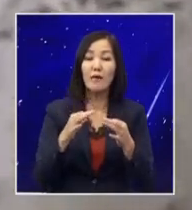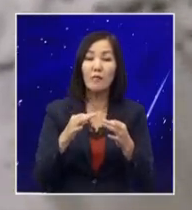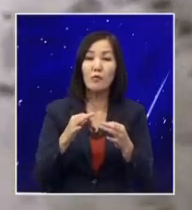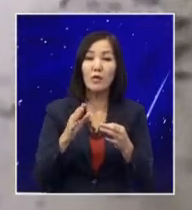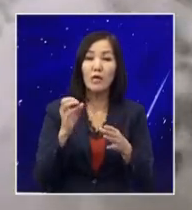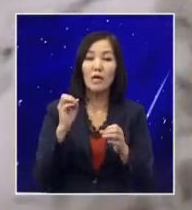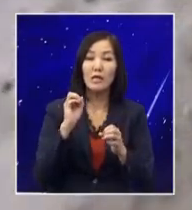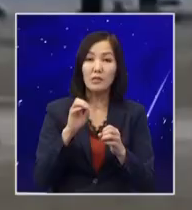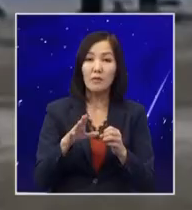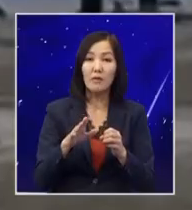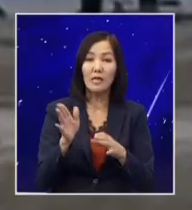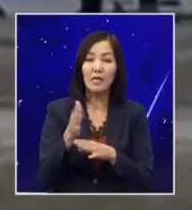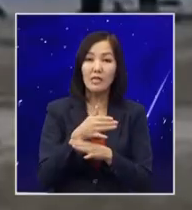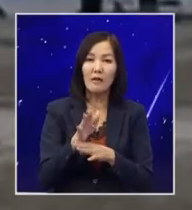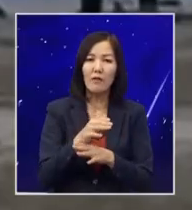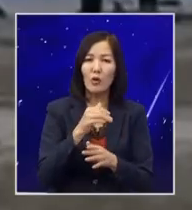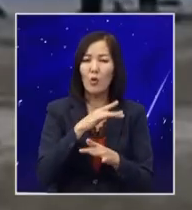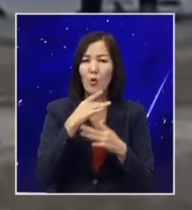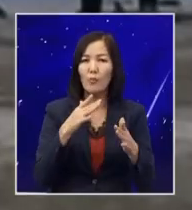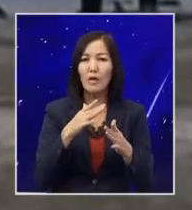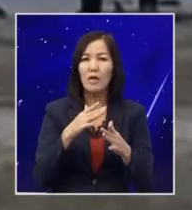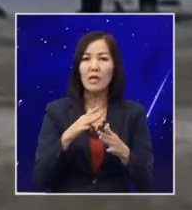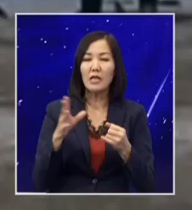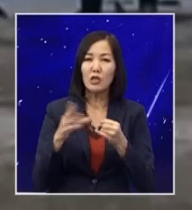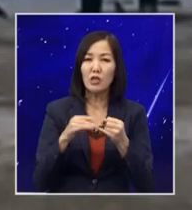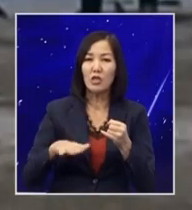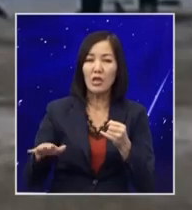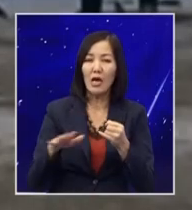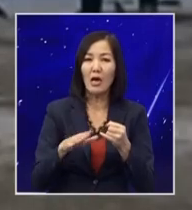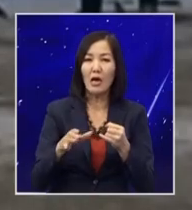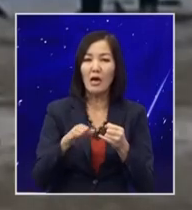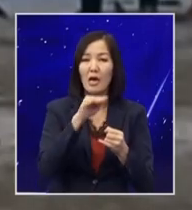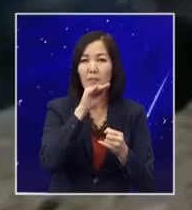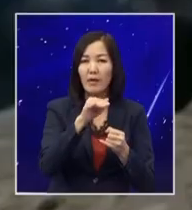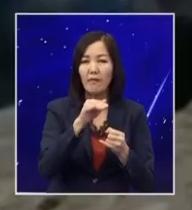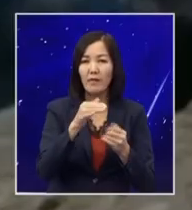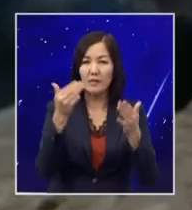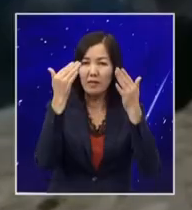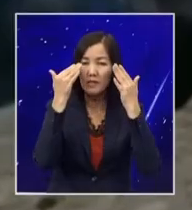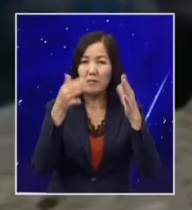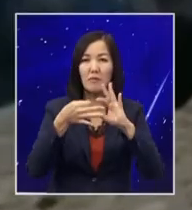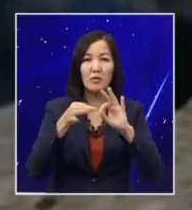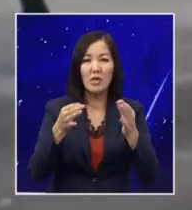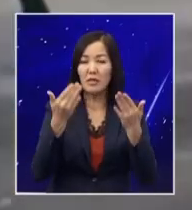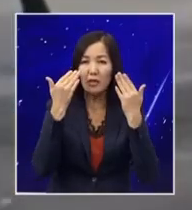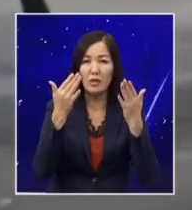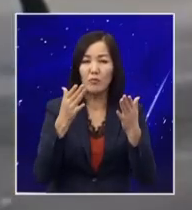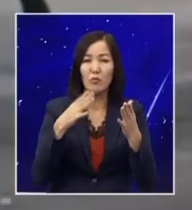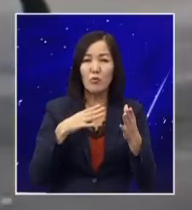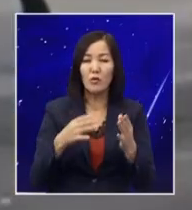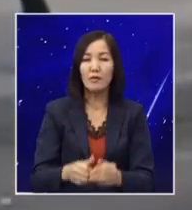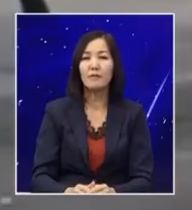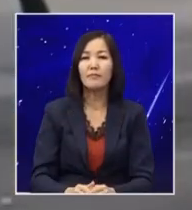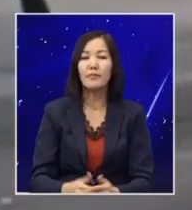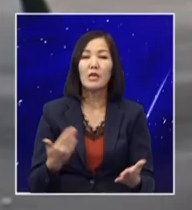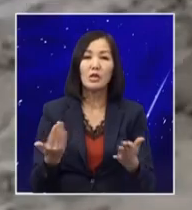уақытта киттер мен дельфиндер жағаға жиі шығып қалатын болған. Ал басы қатқан ғалымдар мұның себебін дөп басып айта алмай отыр.